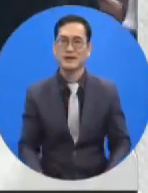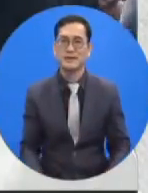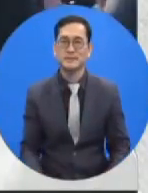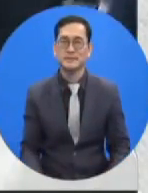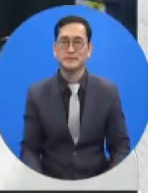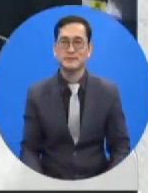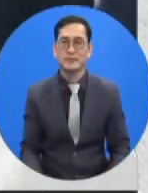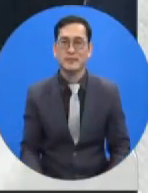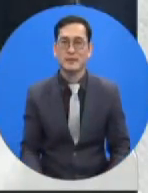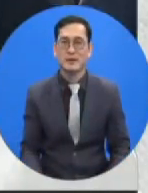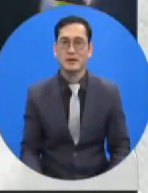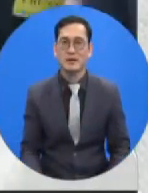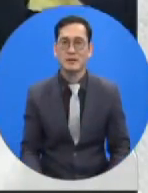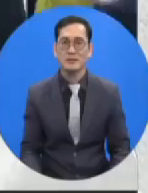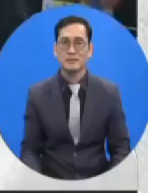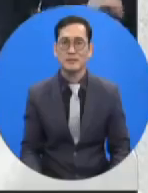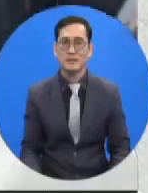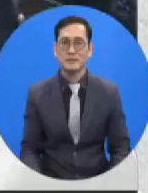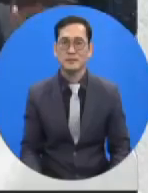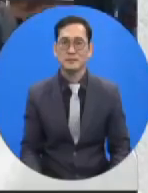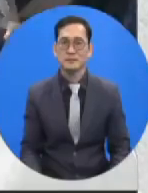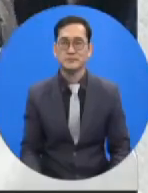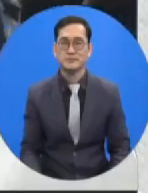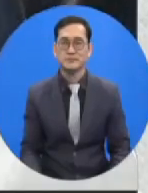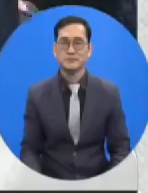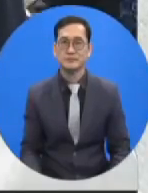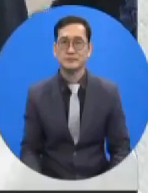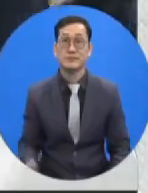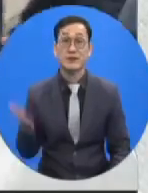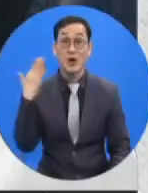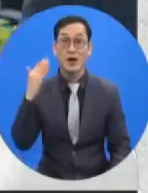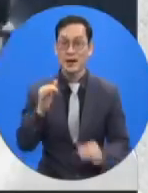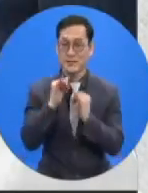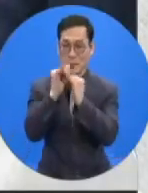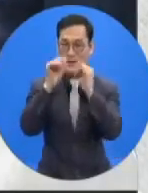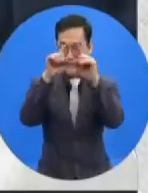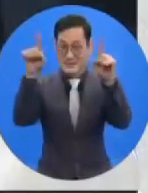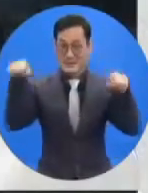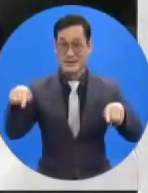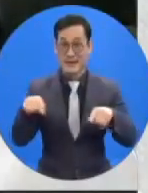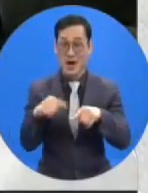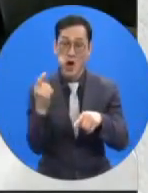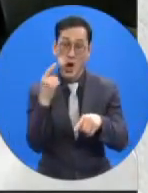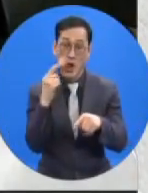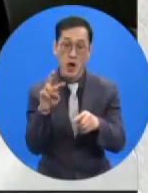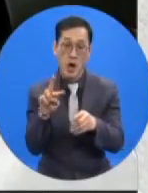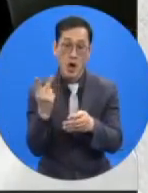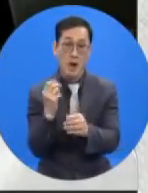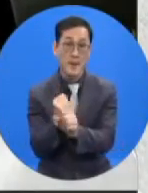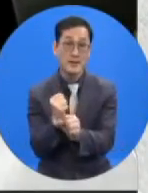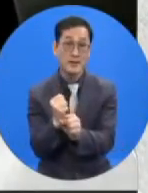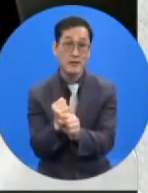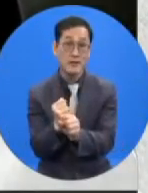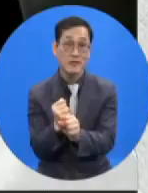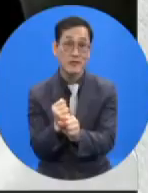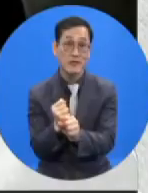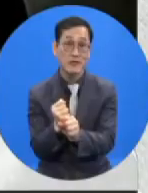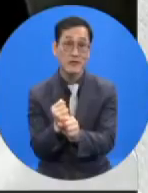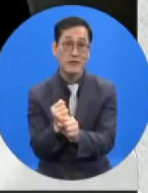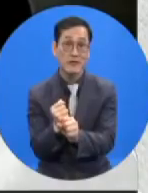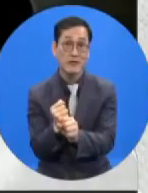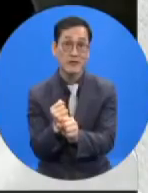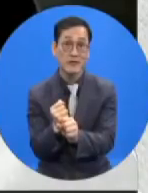좋겠어요. 이것만 드러난 게 아니고 지난번 표창장 위조 때 저 재판도 표창장 위조됐다는 것이 관계자들